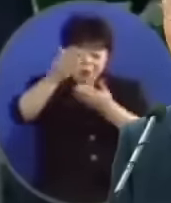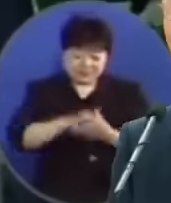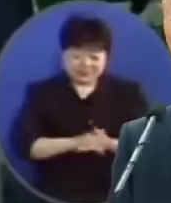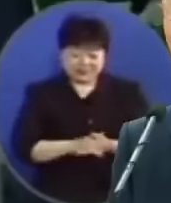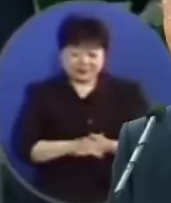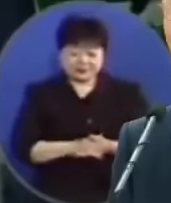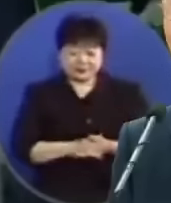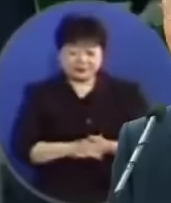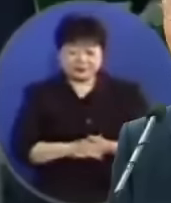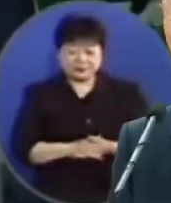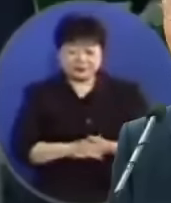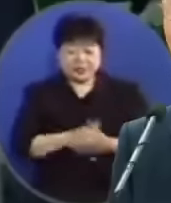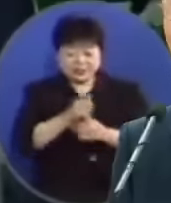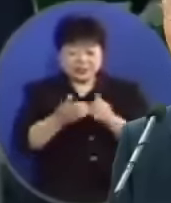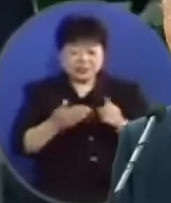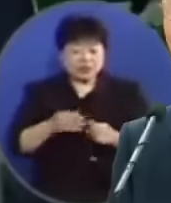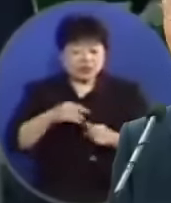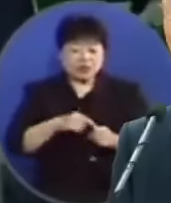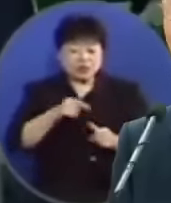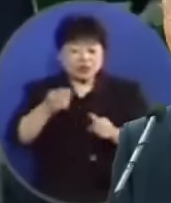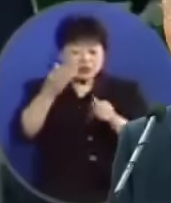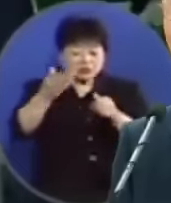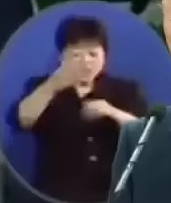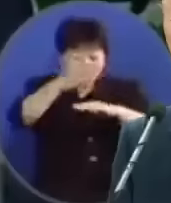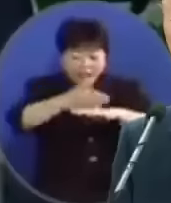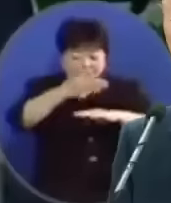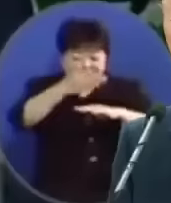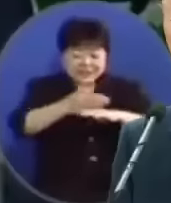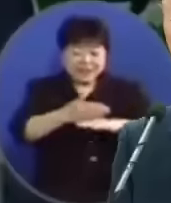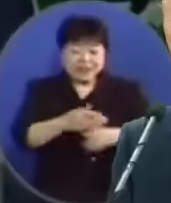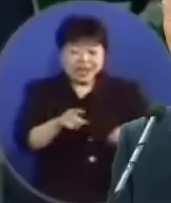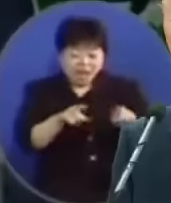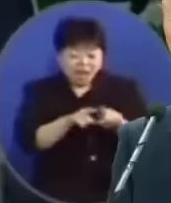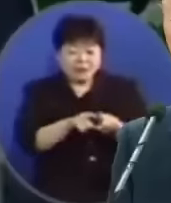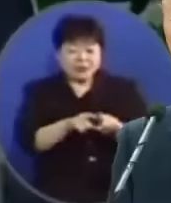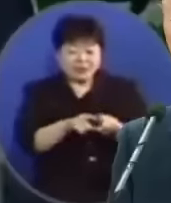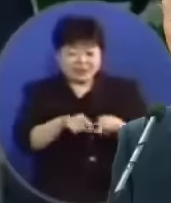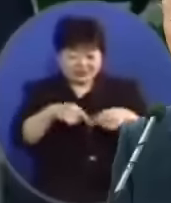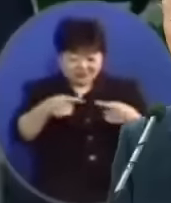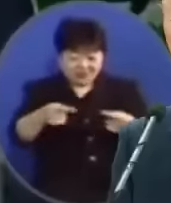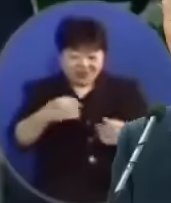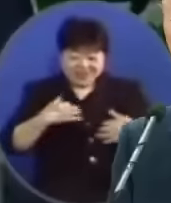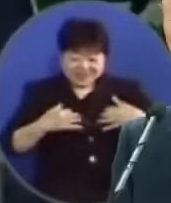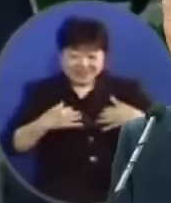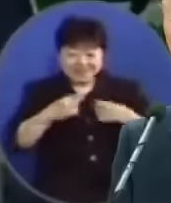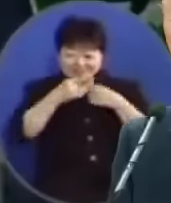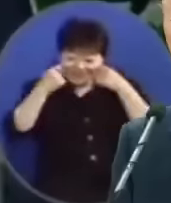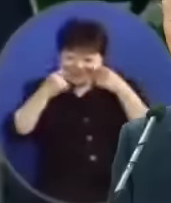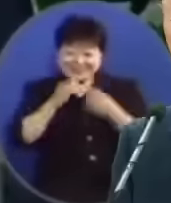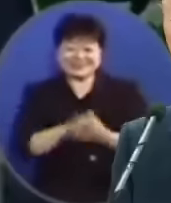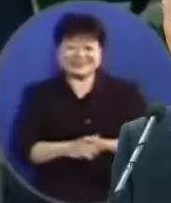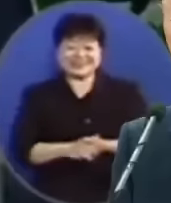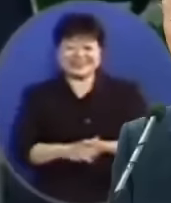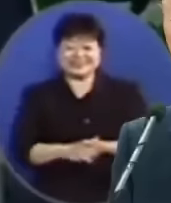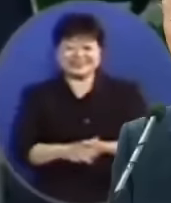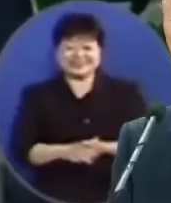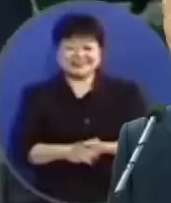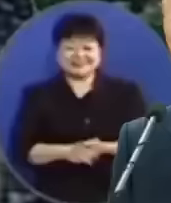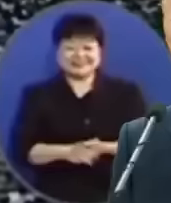때문에 무엇이 하나님께 구하고 난 다음에는 감사를 함께 넣어야 하나님이 기뻐하시고 즐거워하시는 것입니다.